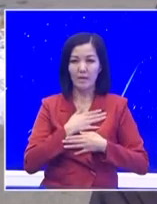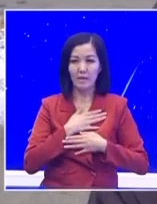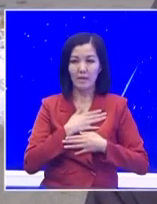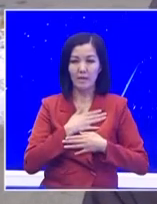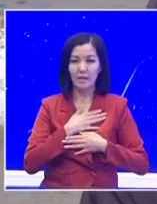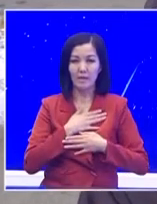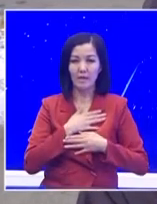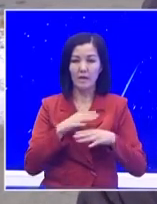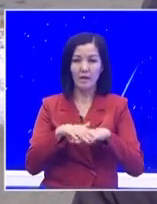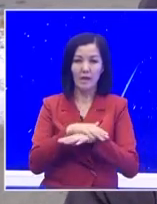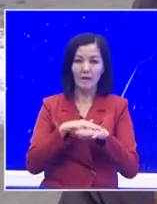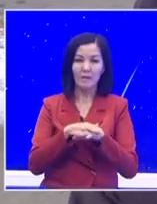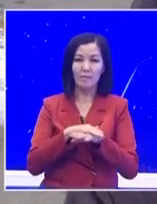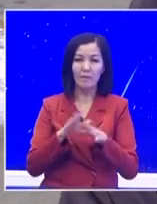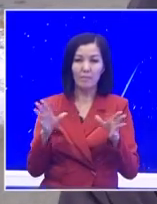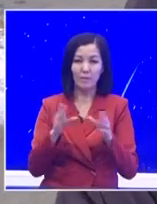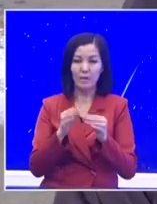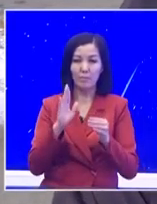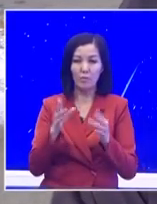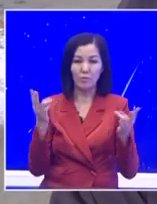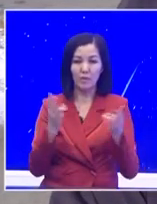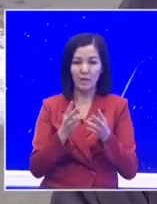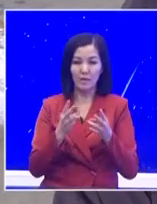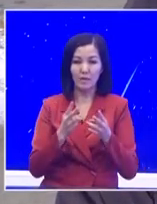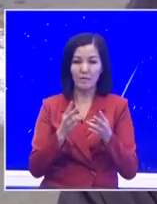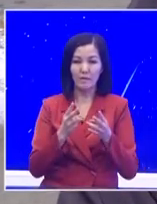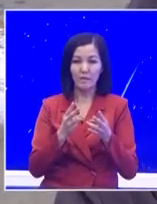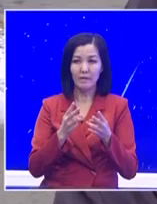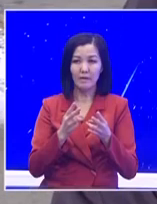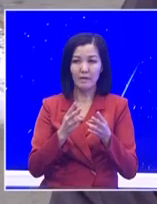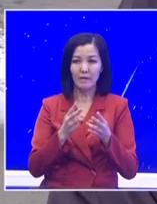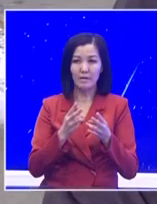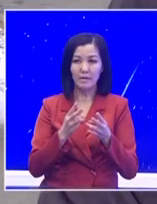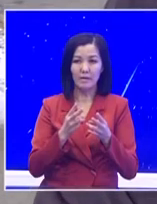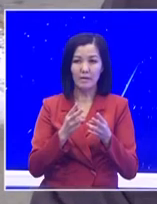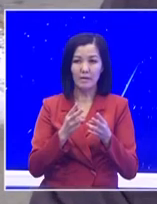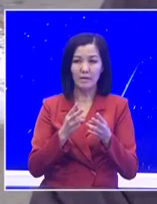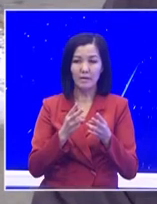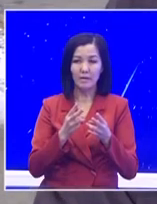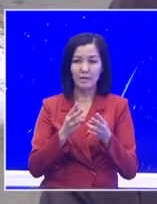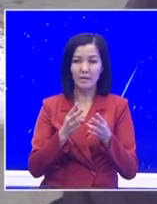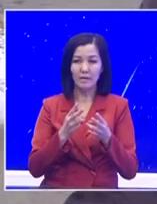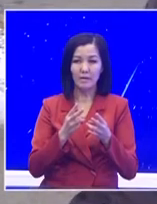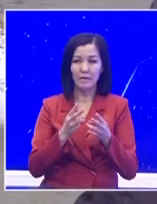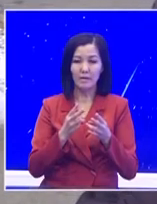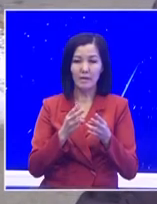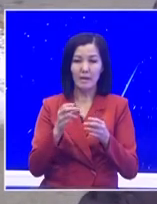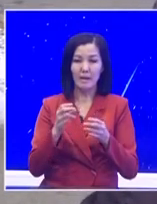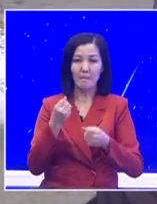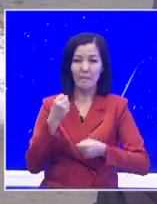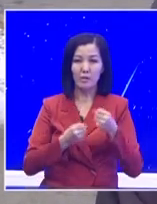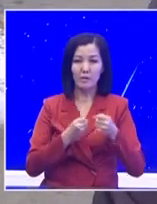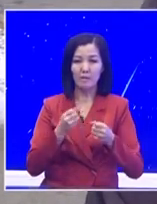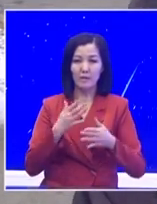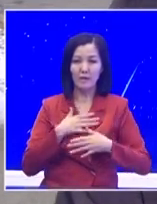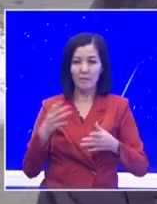емес, бәрімен бірге боламын. Не көрсек те бірге көреміз деп, соңында соғыс Урал машинамен келіп, бізді